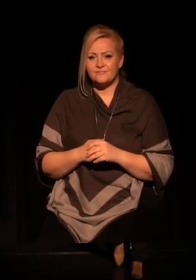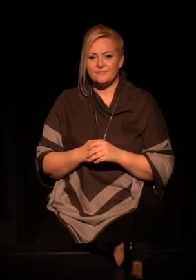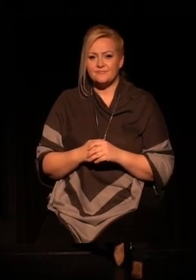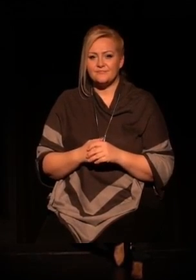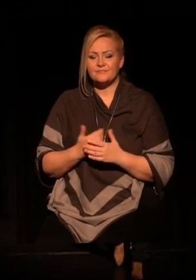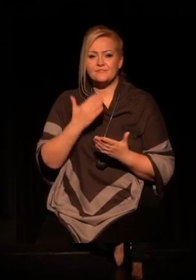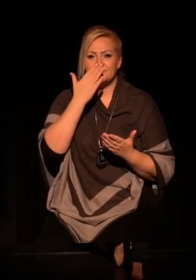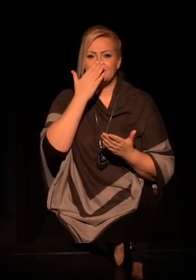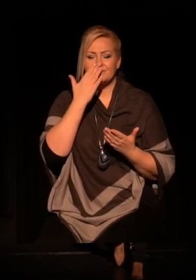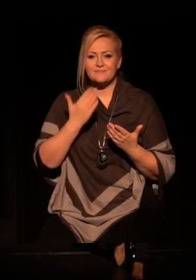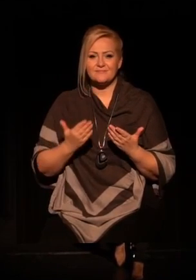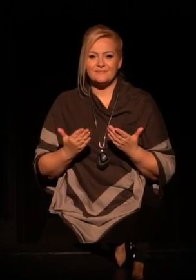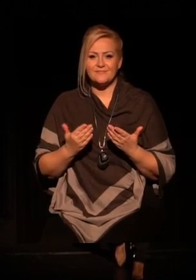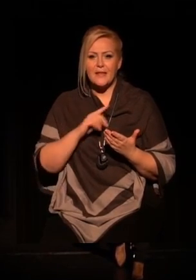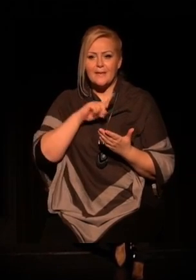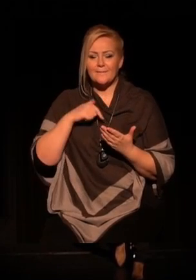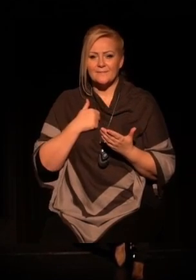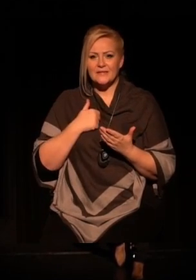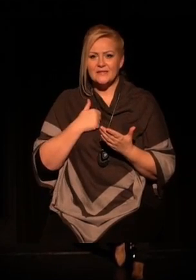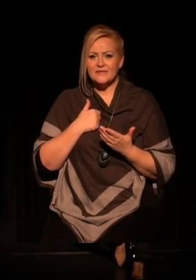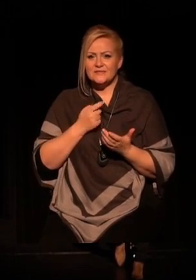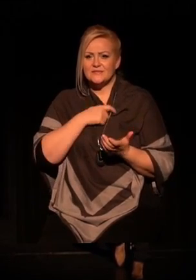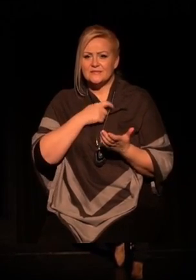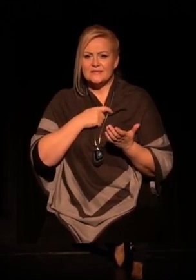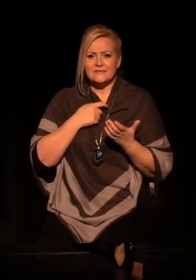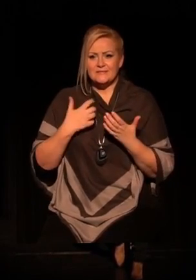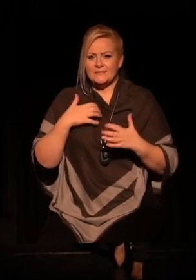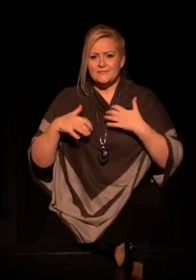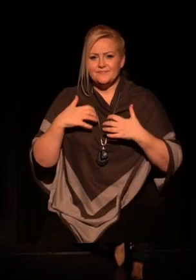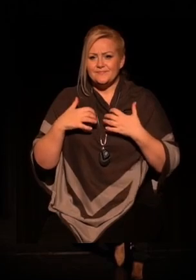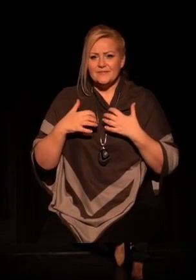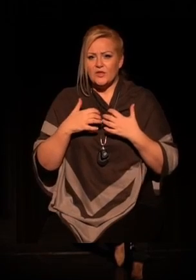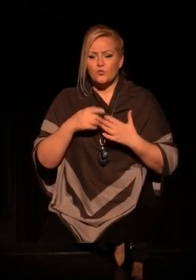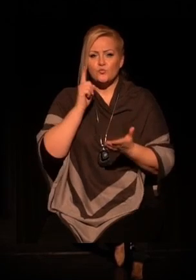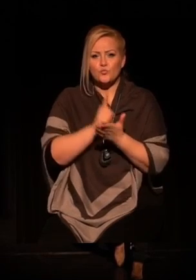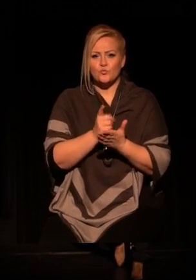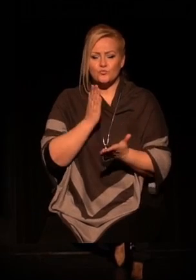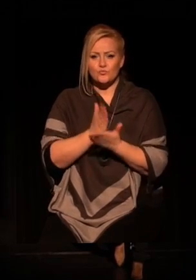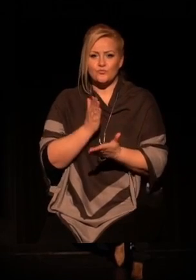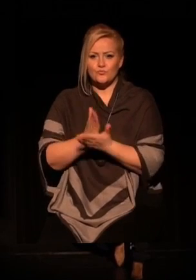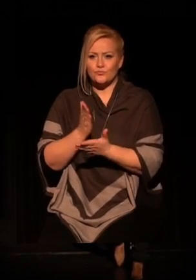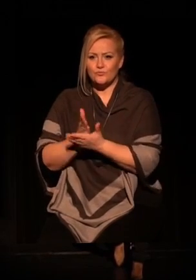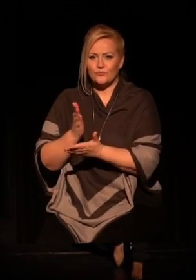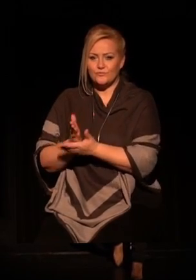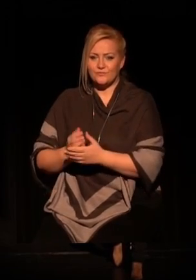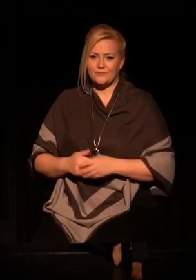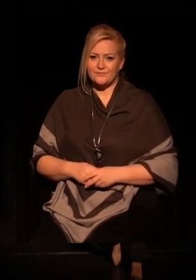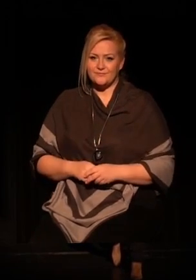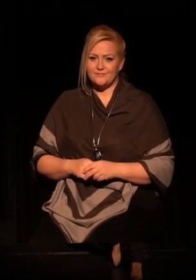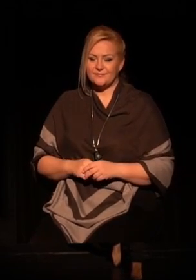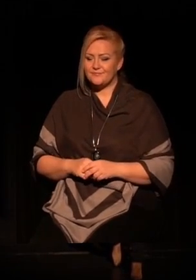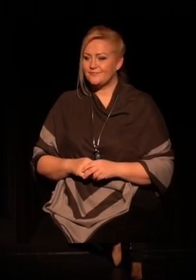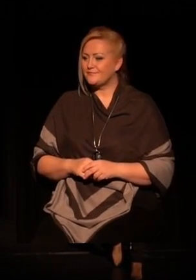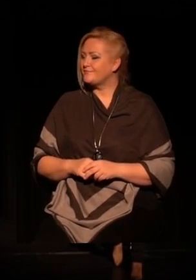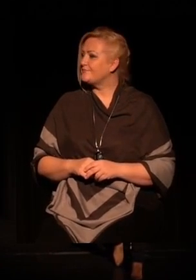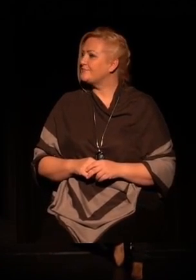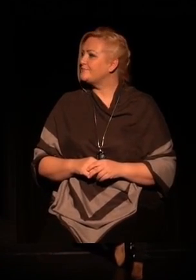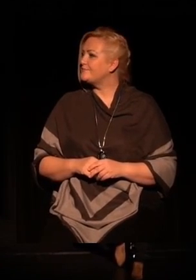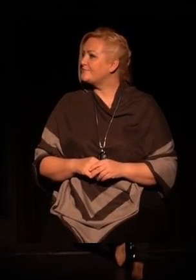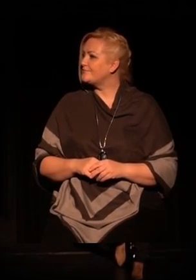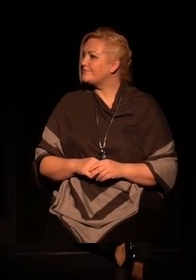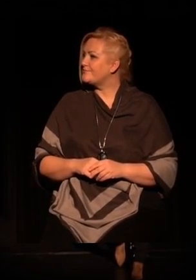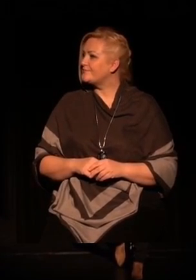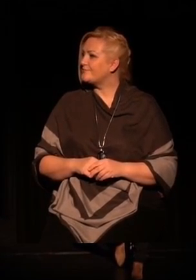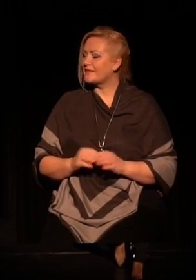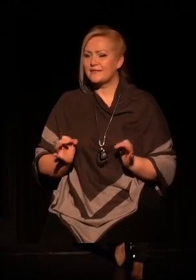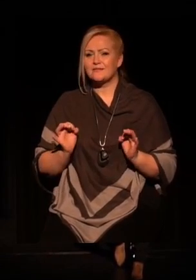to, że jesteśmy niecierpliwi. Chcielibyśmy mieć wszystko od razu, wszystko naraz. Wyobraźcie sobie, moi drodzy, gdyby